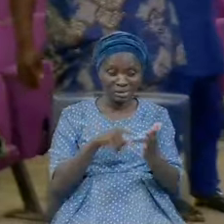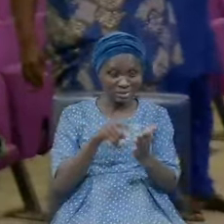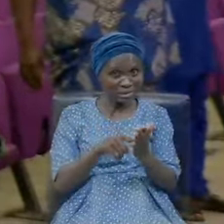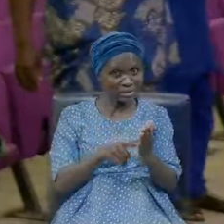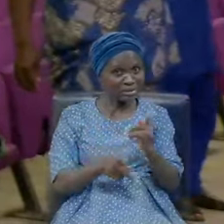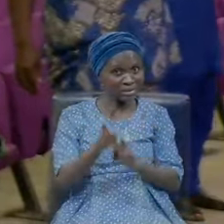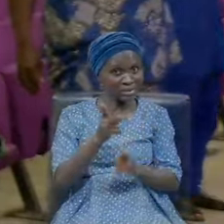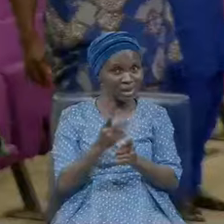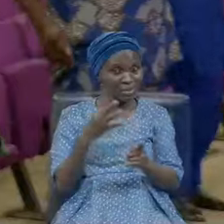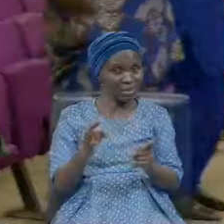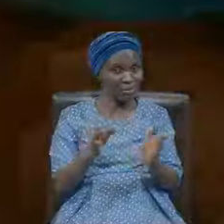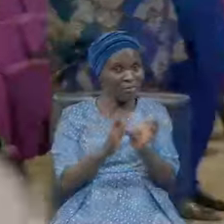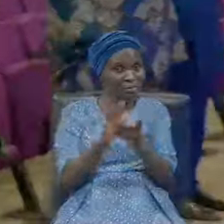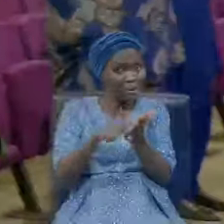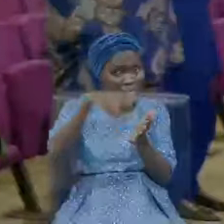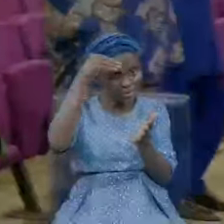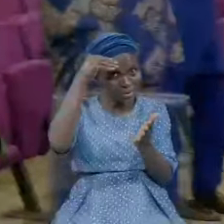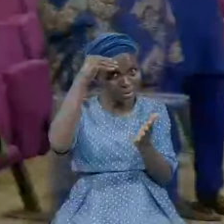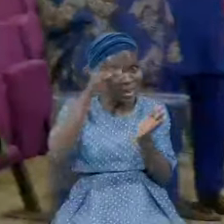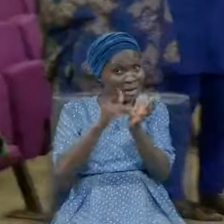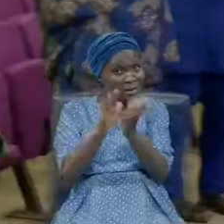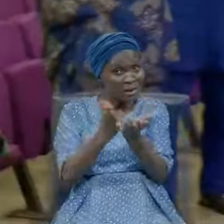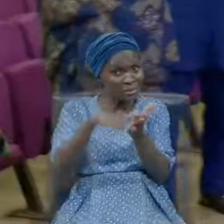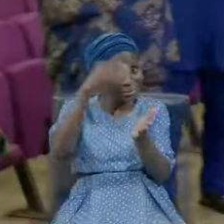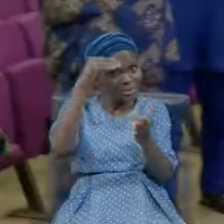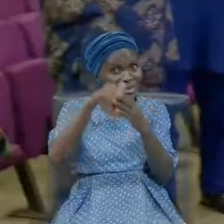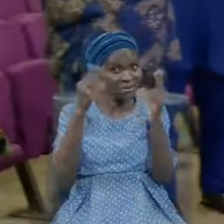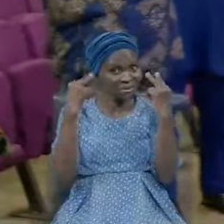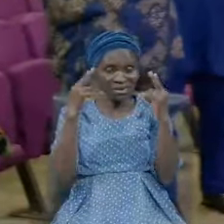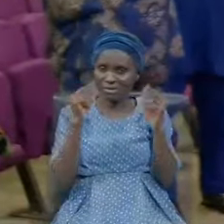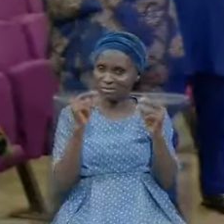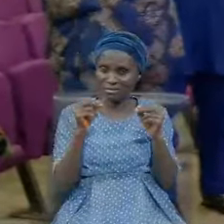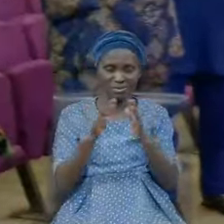Ne venez pas à l'étude biblique en vain.